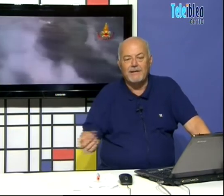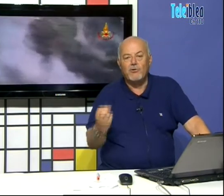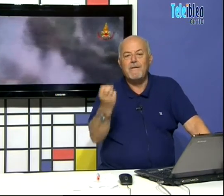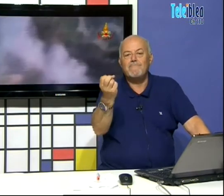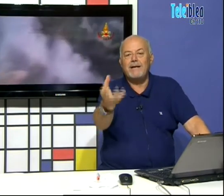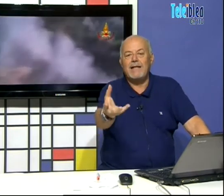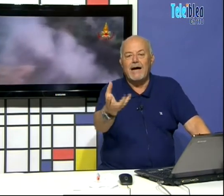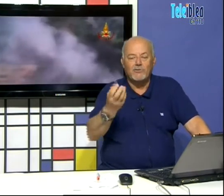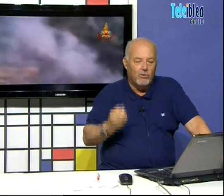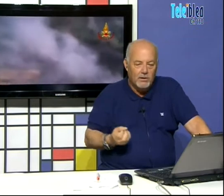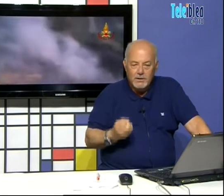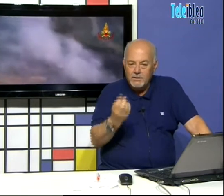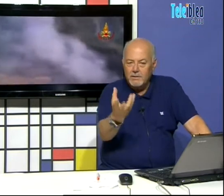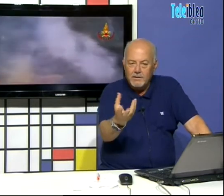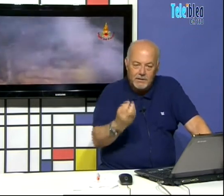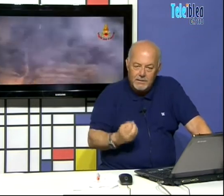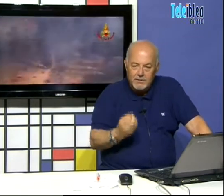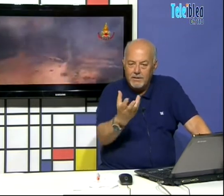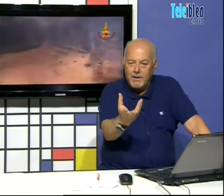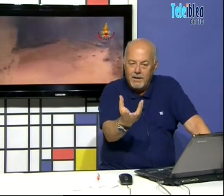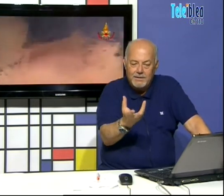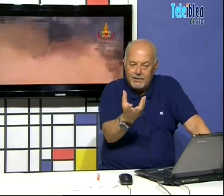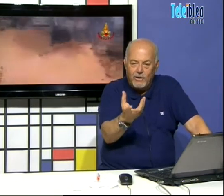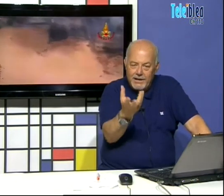boschetto ha fatto immediato,